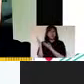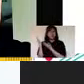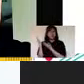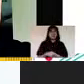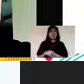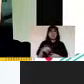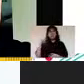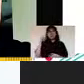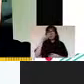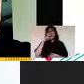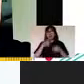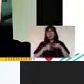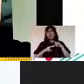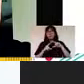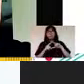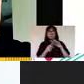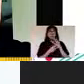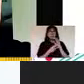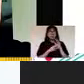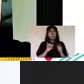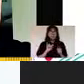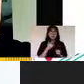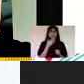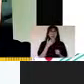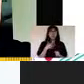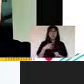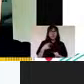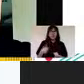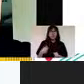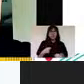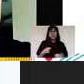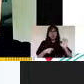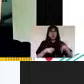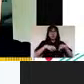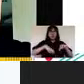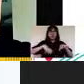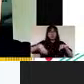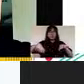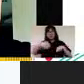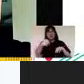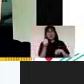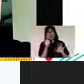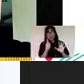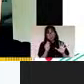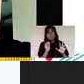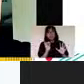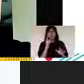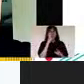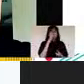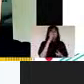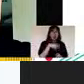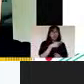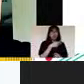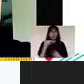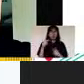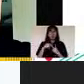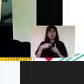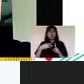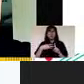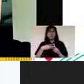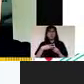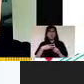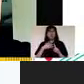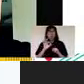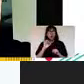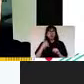Pak Semi ada 6 kementerian, termasuk BI dan OJK, katanya sebentar lagi akan keluar keputusan Presiden